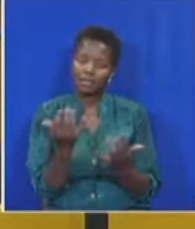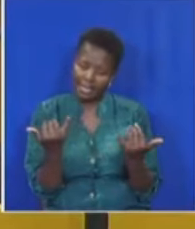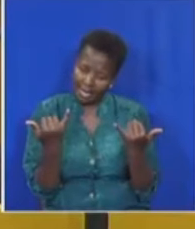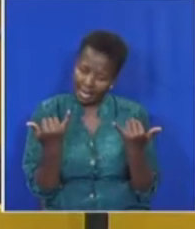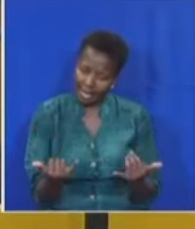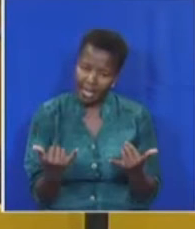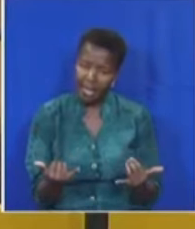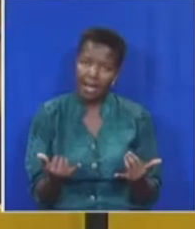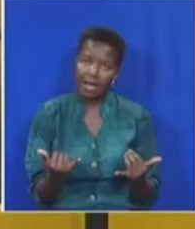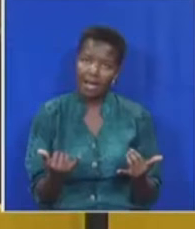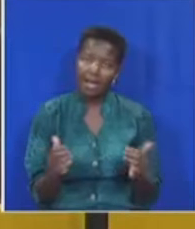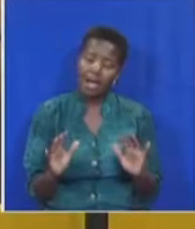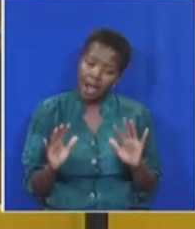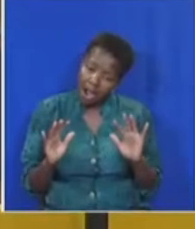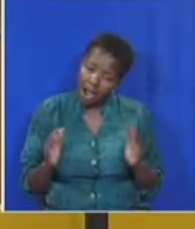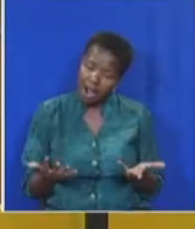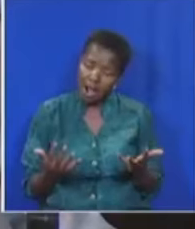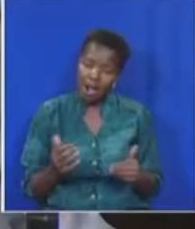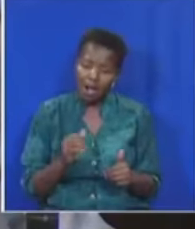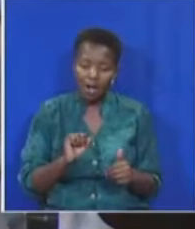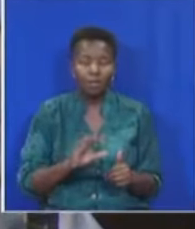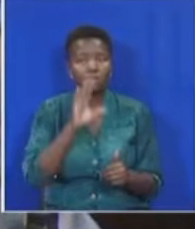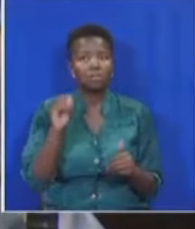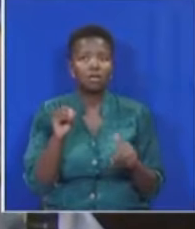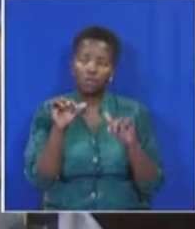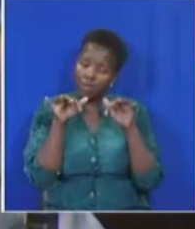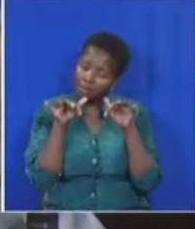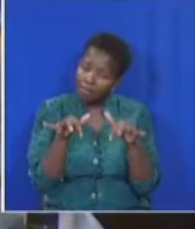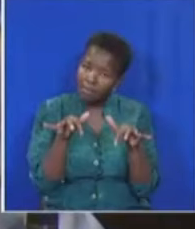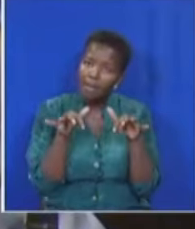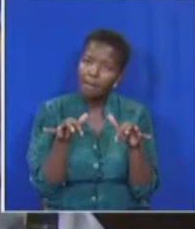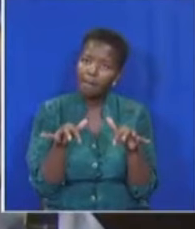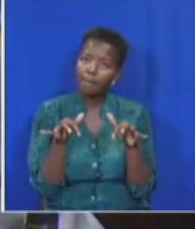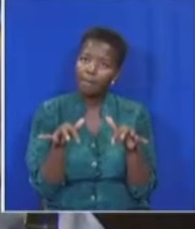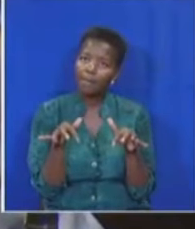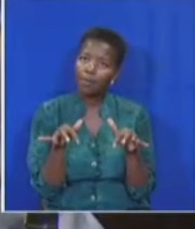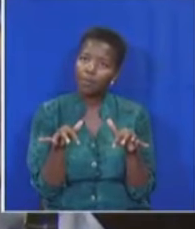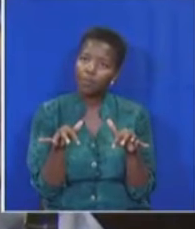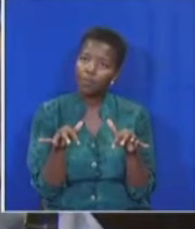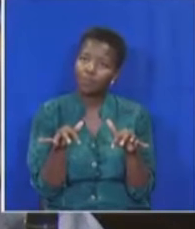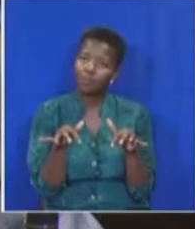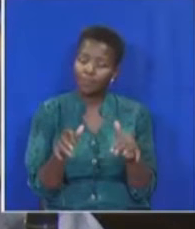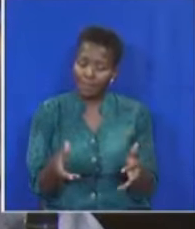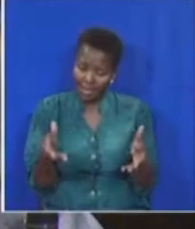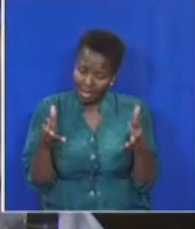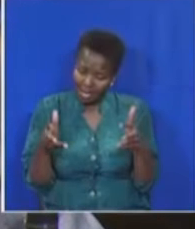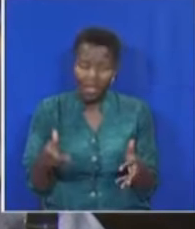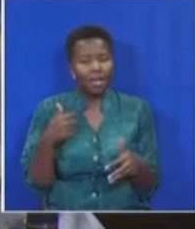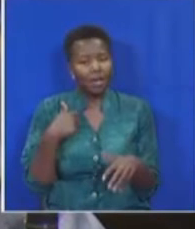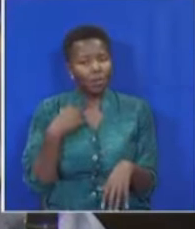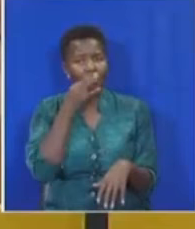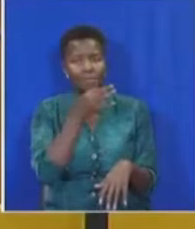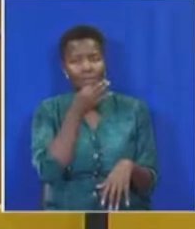does South Africans bantu base South Africa xa sekuthwa abantu aba